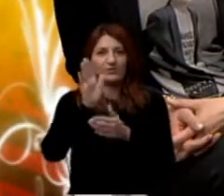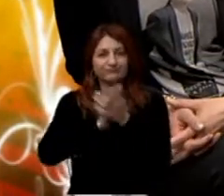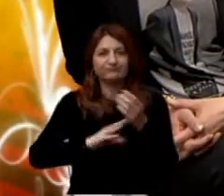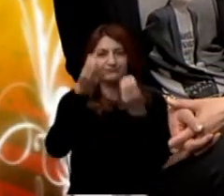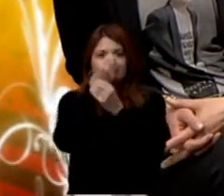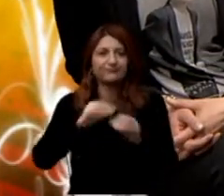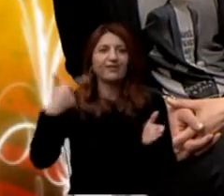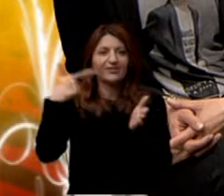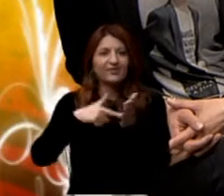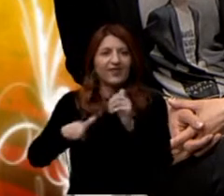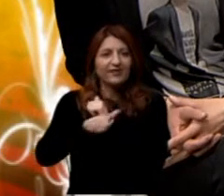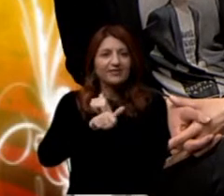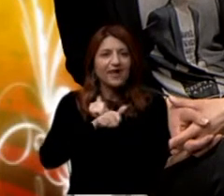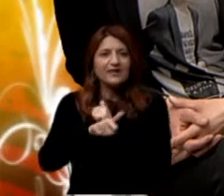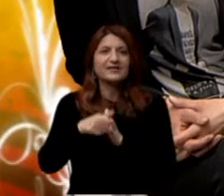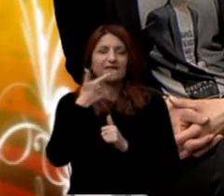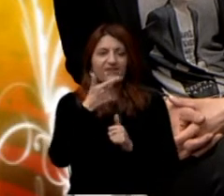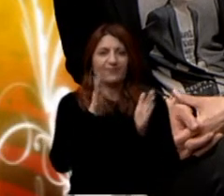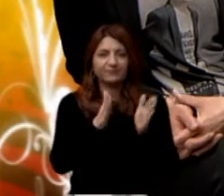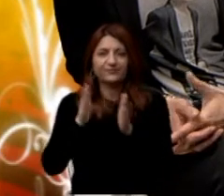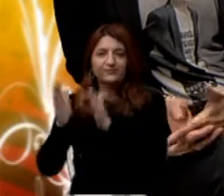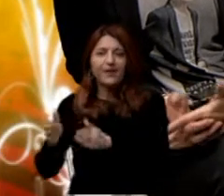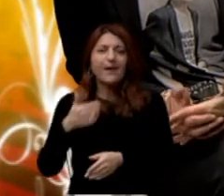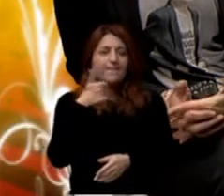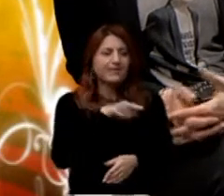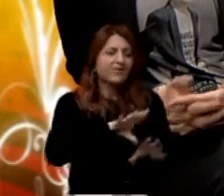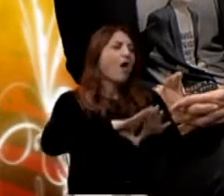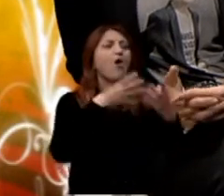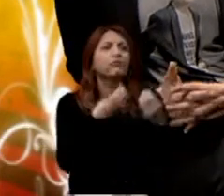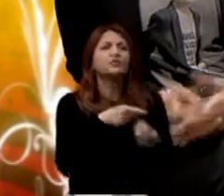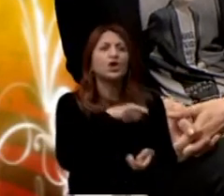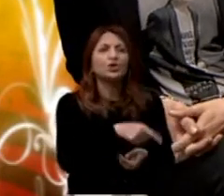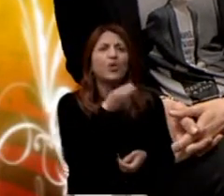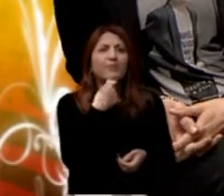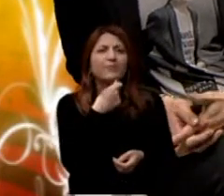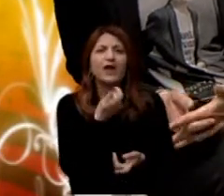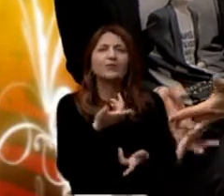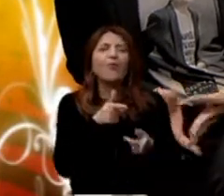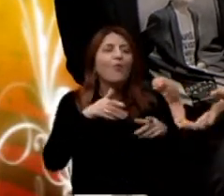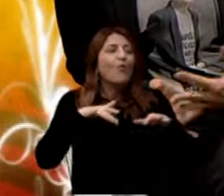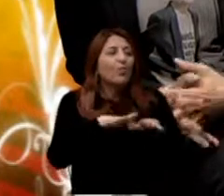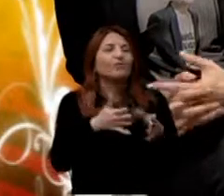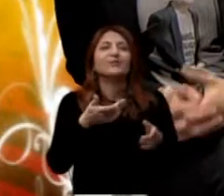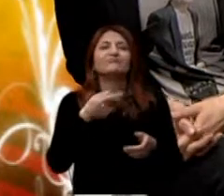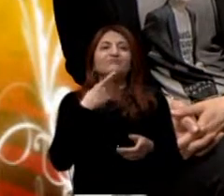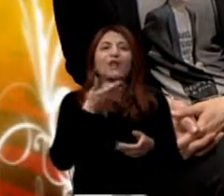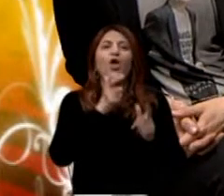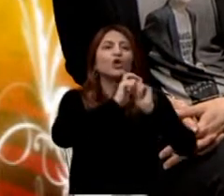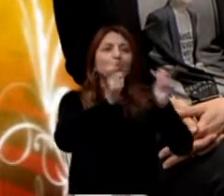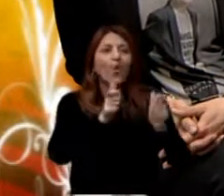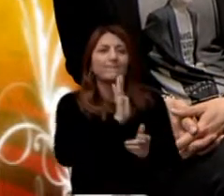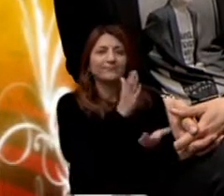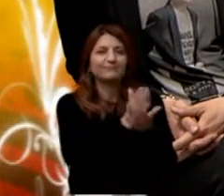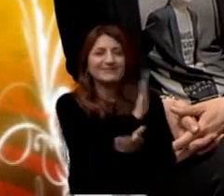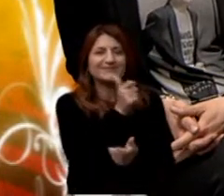2011. godine u dva dijela. Znači, prvi dio se bavi općenito prehranom, znači u populaciji ili u domovima za starije